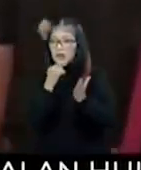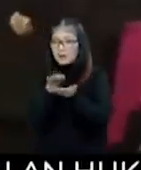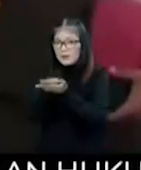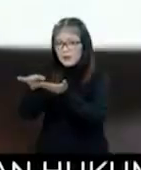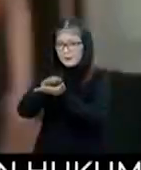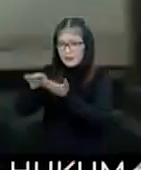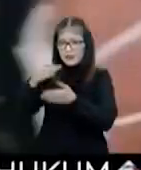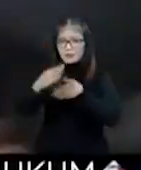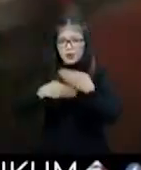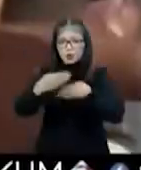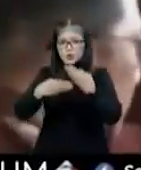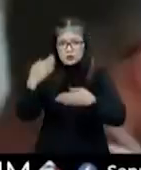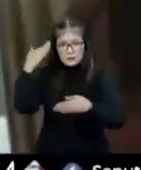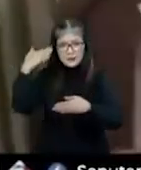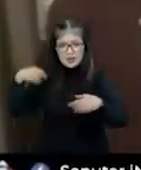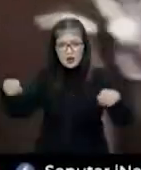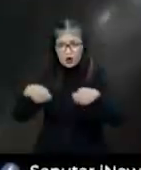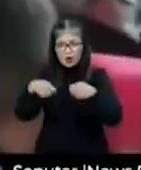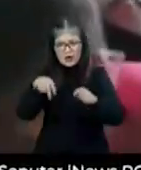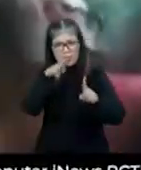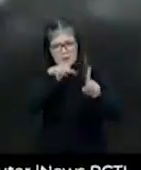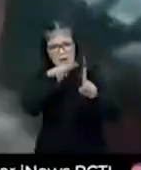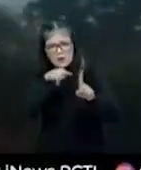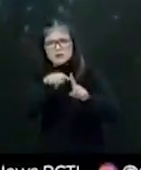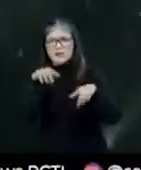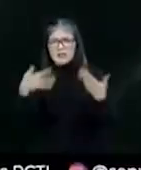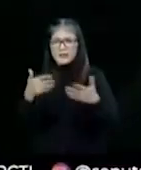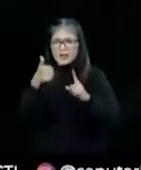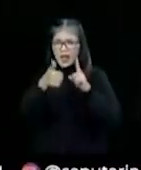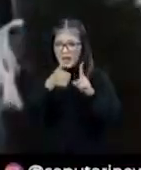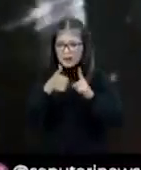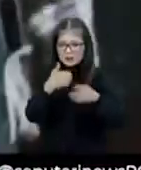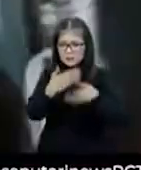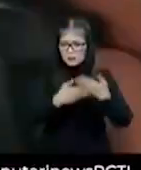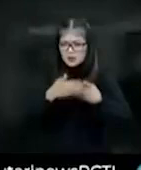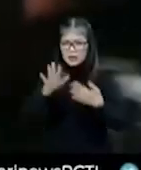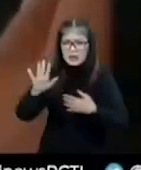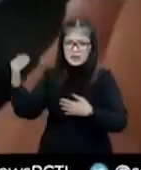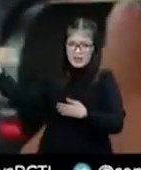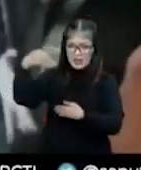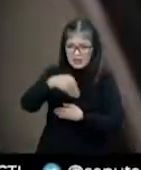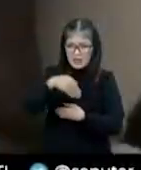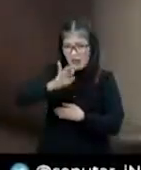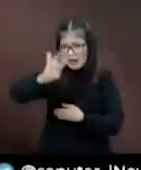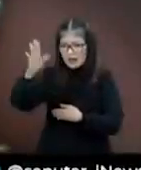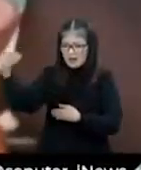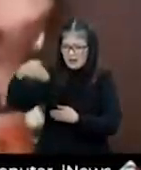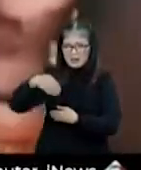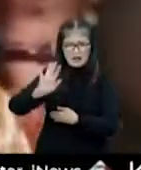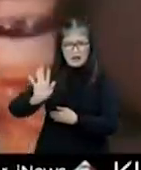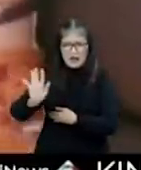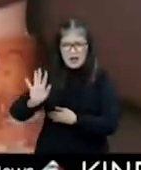goreng diperiksa. Namun hanya 16 perusahaan yang memenuhi pemanggilan, sementara sisanya mangkir. Pasca